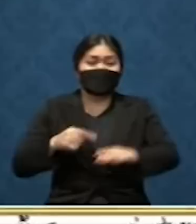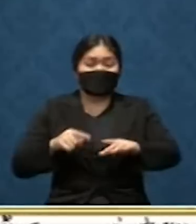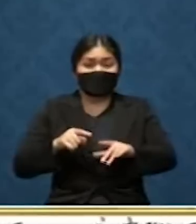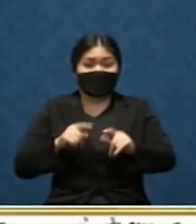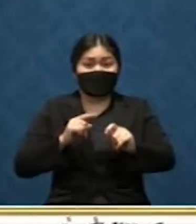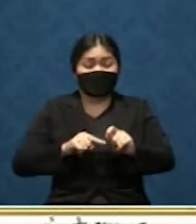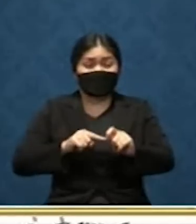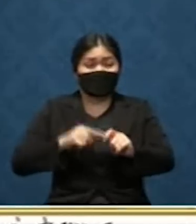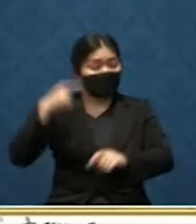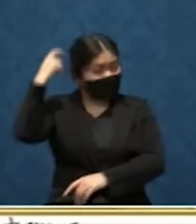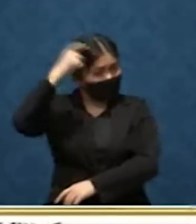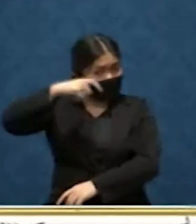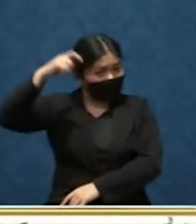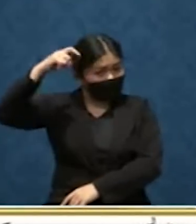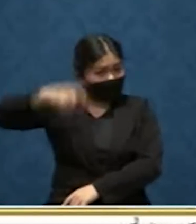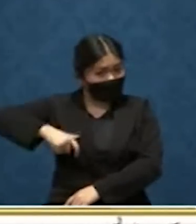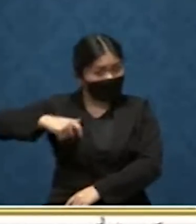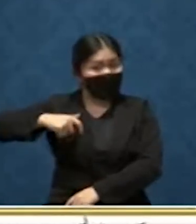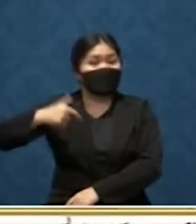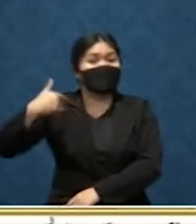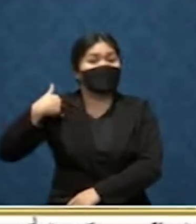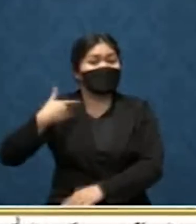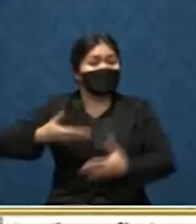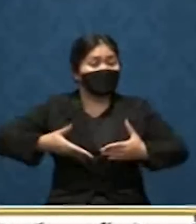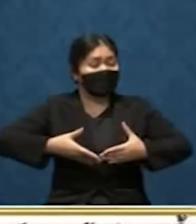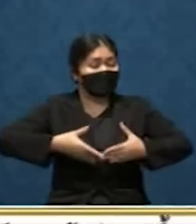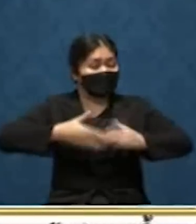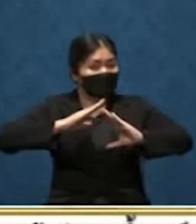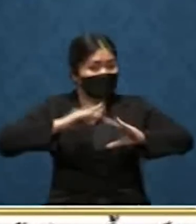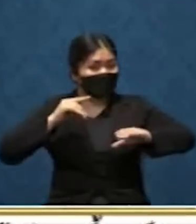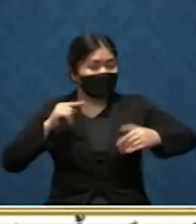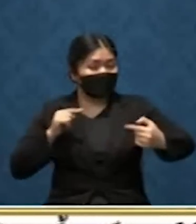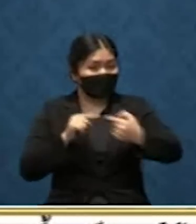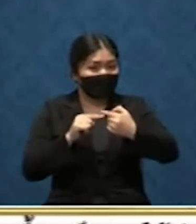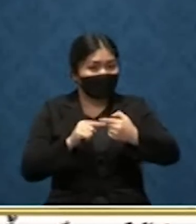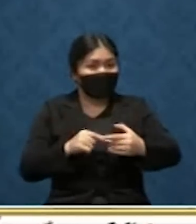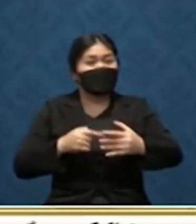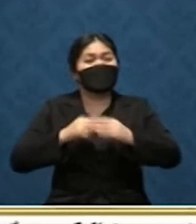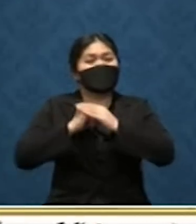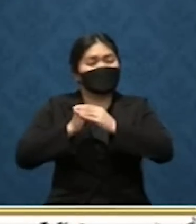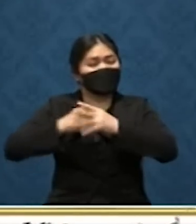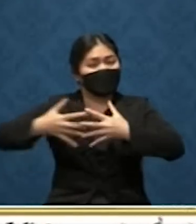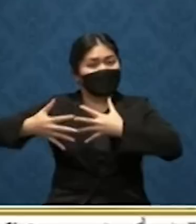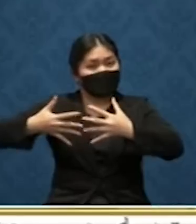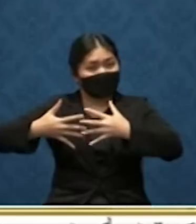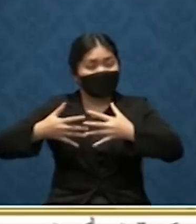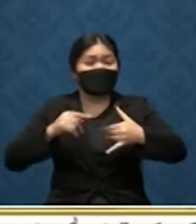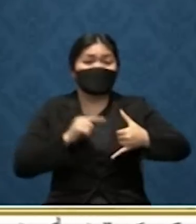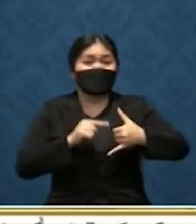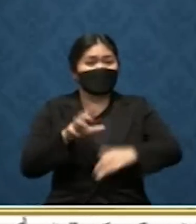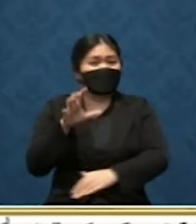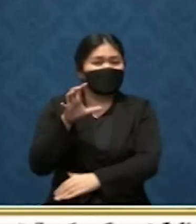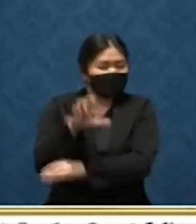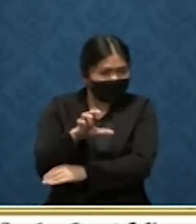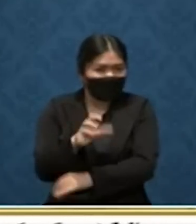ประเทศเมียนมากที่สร้างขึ้นโดยจีนเท่าที่นั่น ที่ถูกบางครับใหทำอะไร ต่อมีอะไร